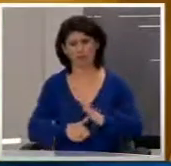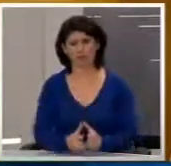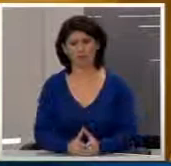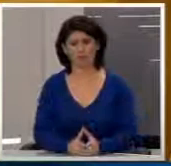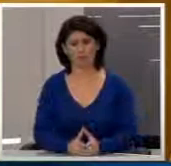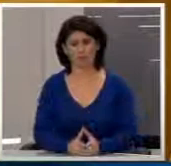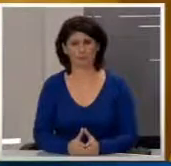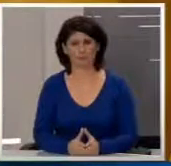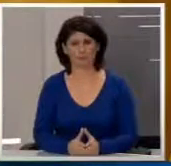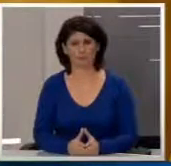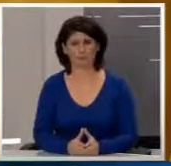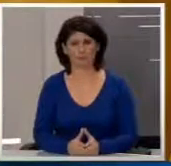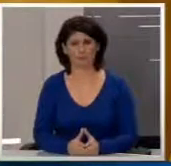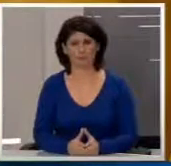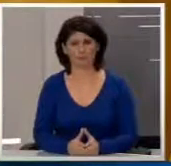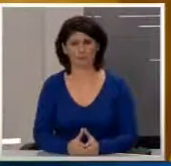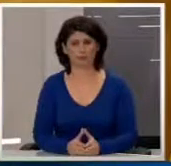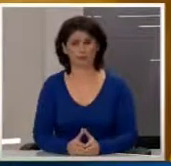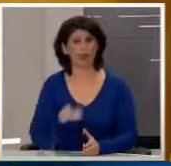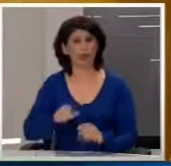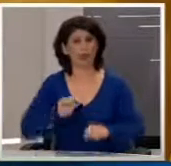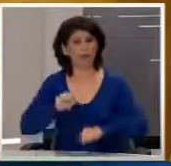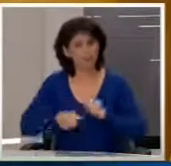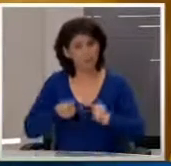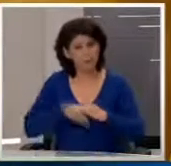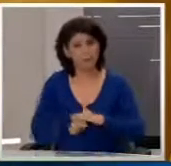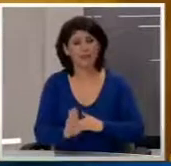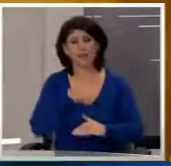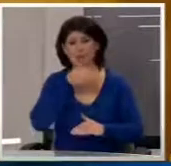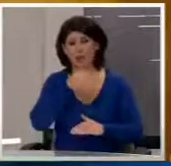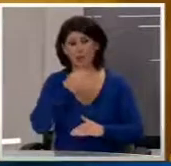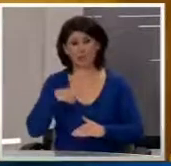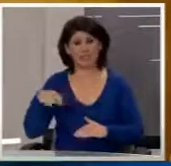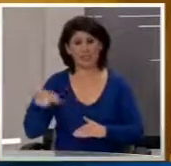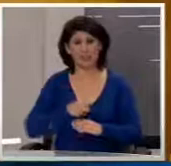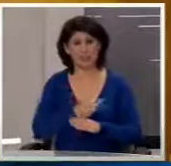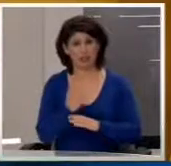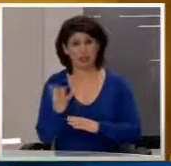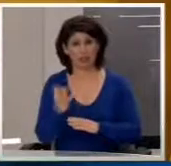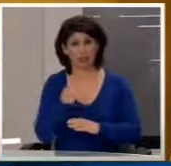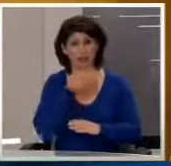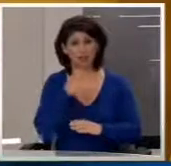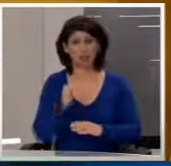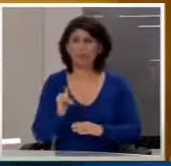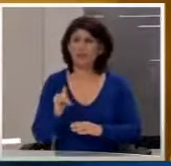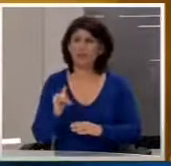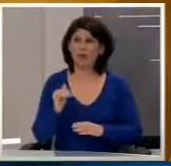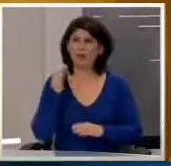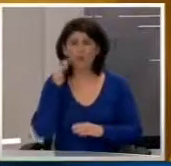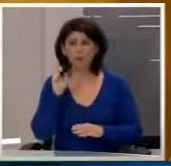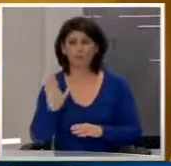Σε αυτό που επιχείρησαν μέσα από τις αναφορές τους οι συνάδελφοι του ΠΑΣΟΚ να πούνε ακόμη,